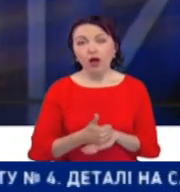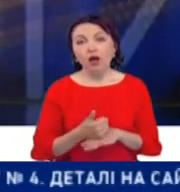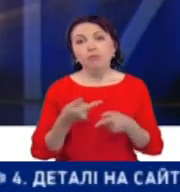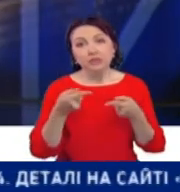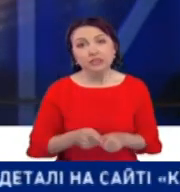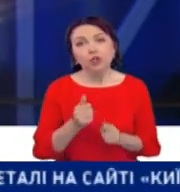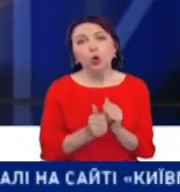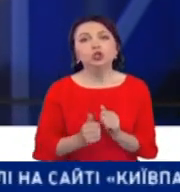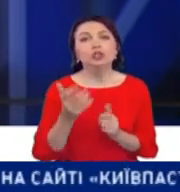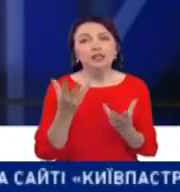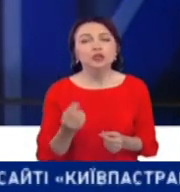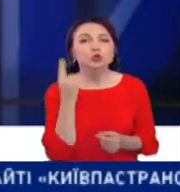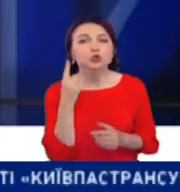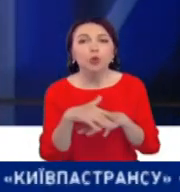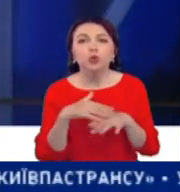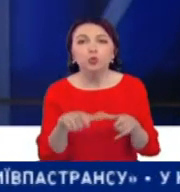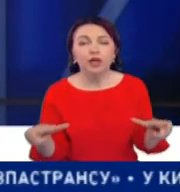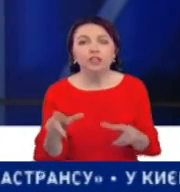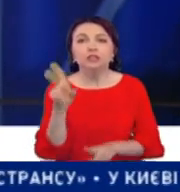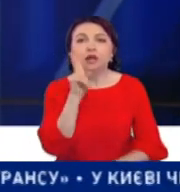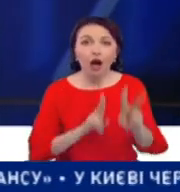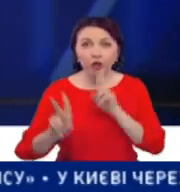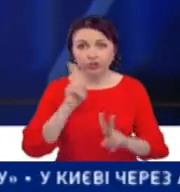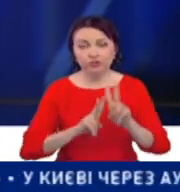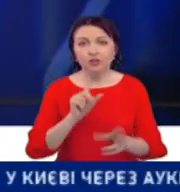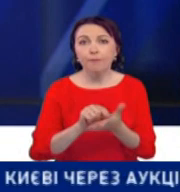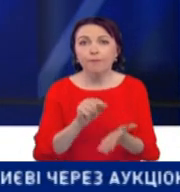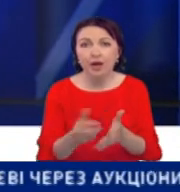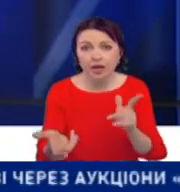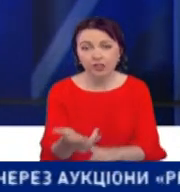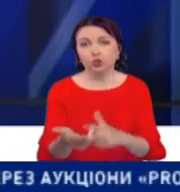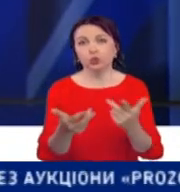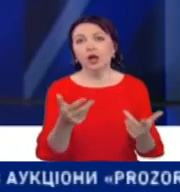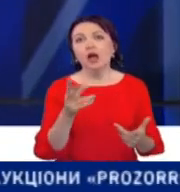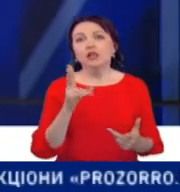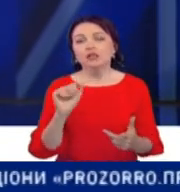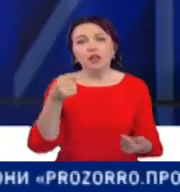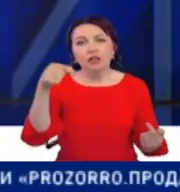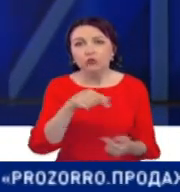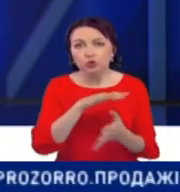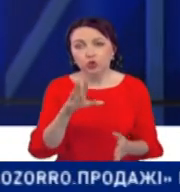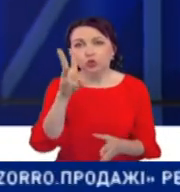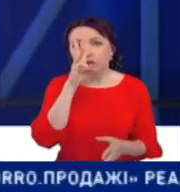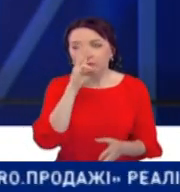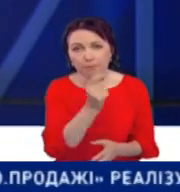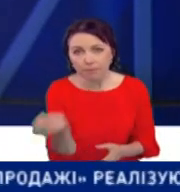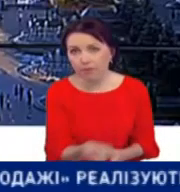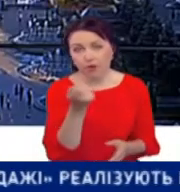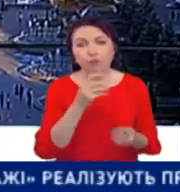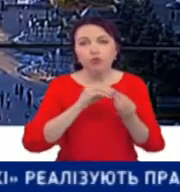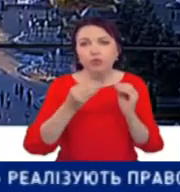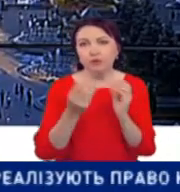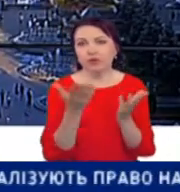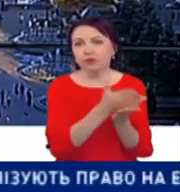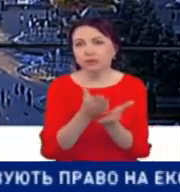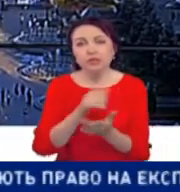кожен день чуємо людей, які скаржаться і на ту ж пенсію, і на недостойну заробітну плату, і на ті проблеми, які існують, які вони